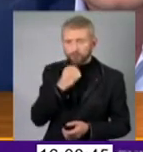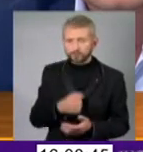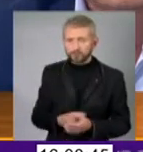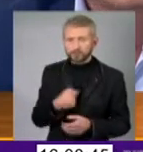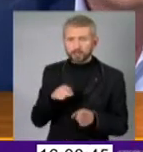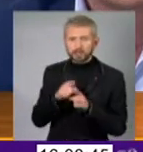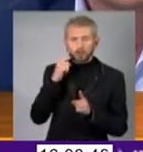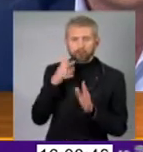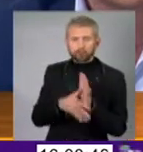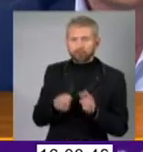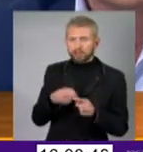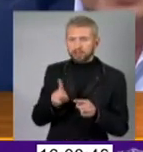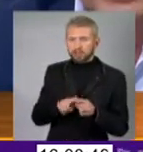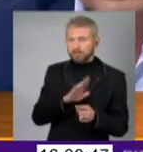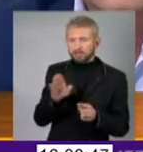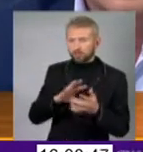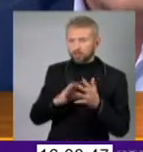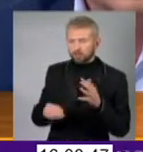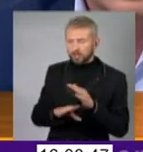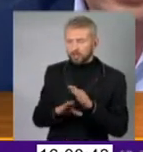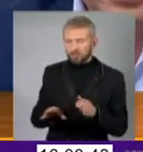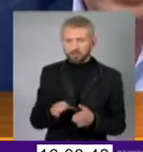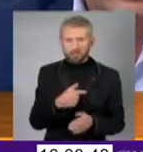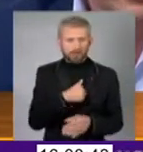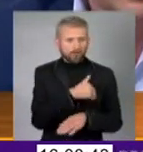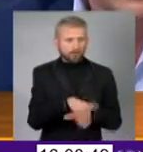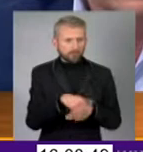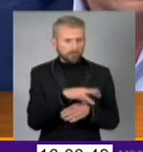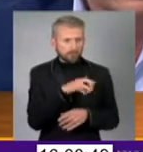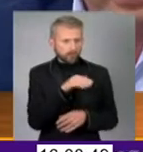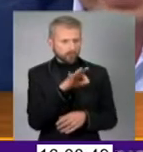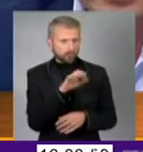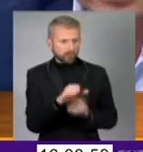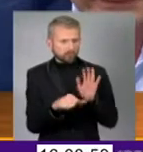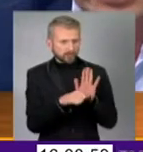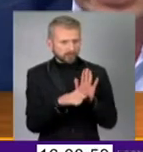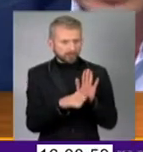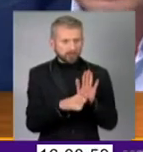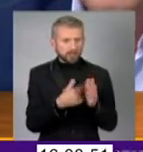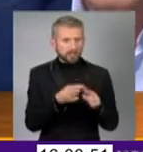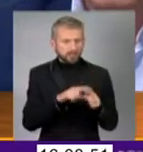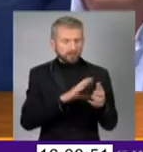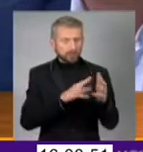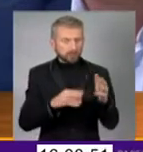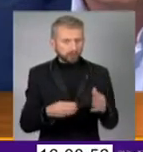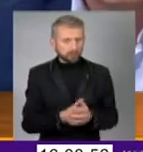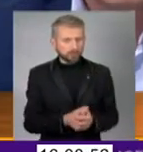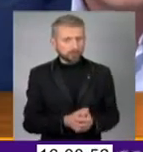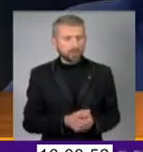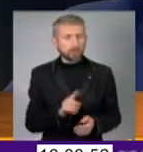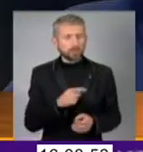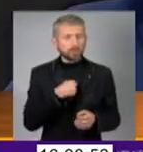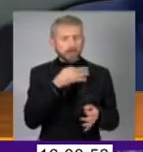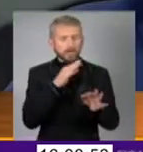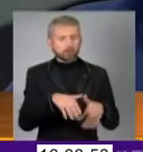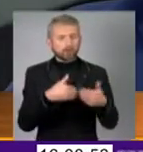Я так розумію, що це не зовсім Виноградар, правильно? Я не був взагалі. Межова 6? Так. Ну, це Виноградар. Так, прошу. Що би я